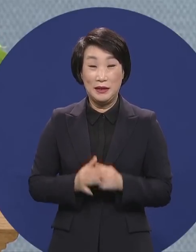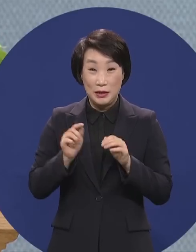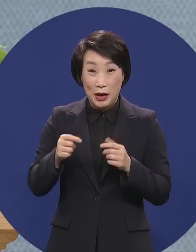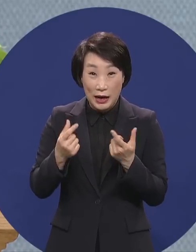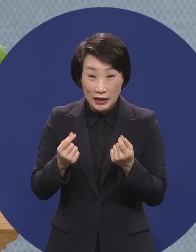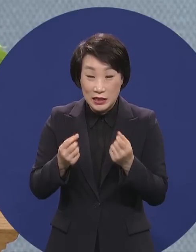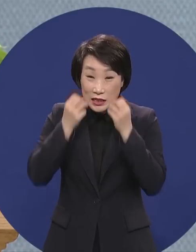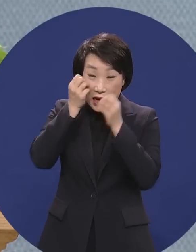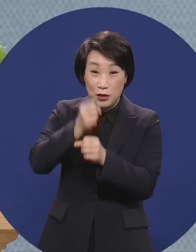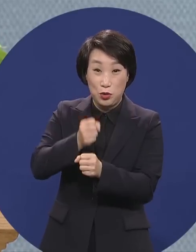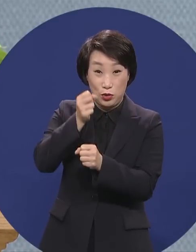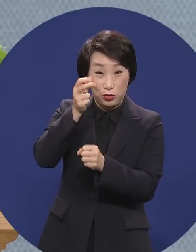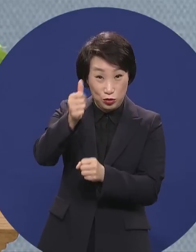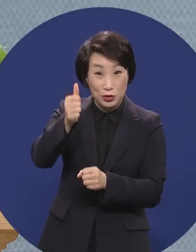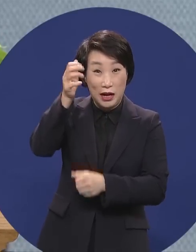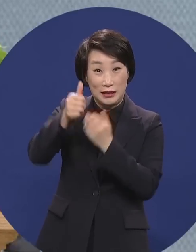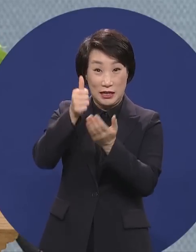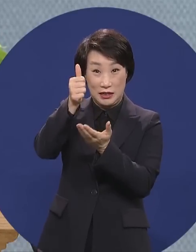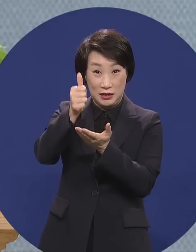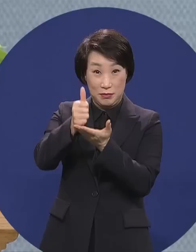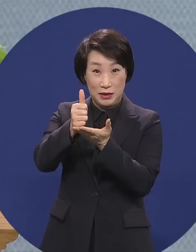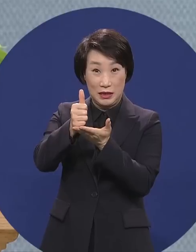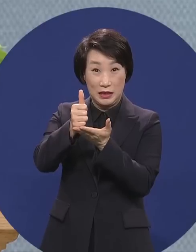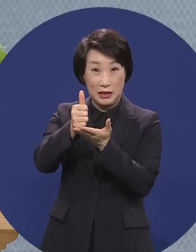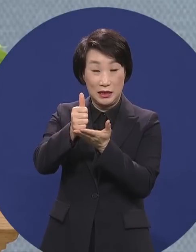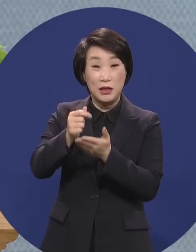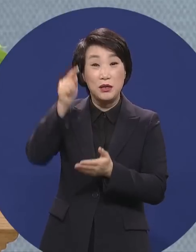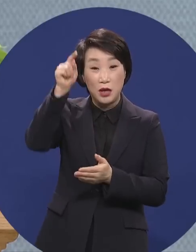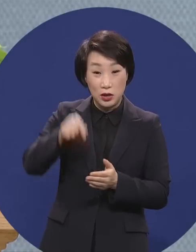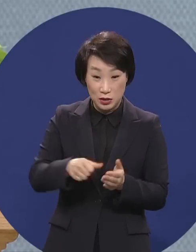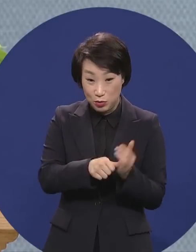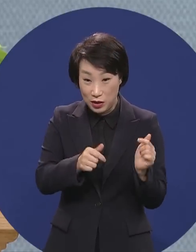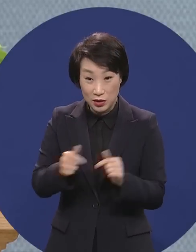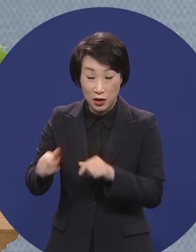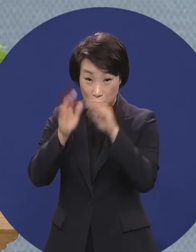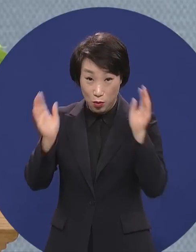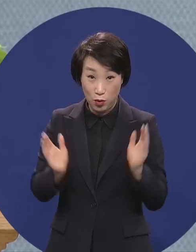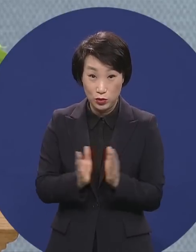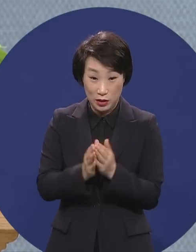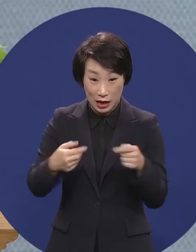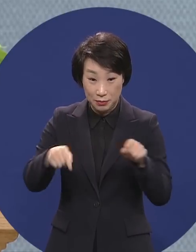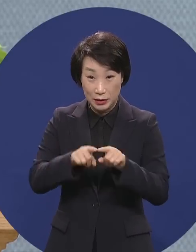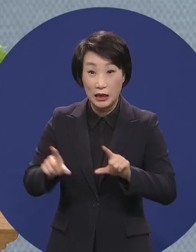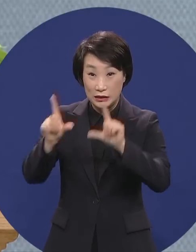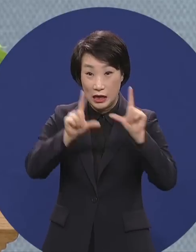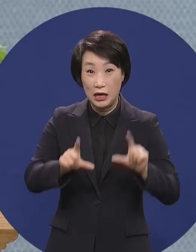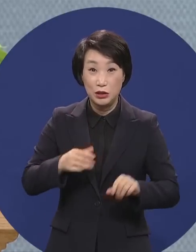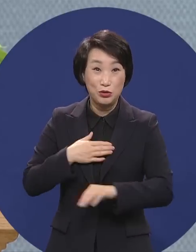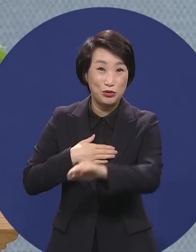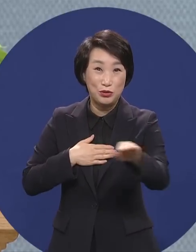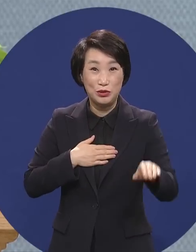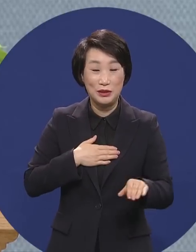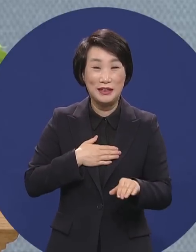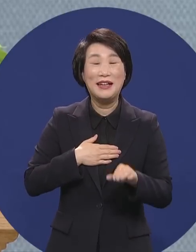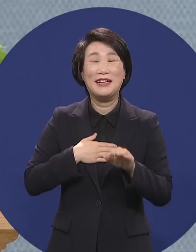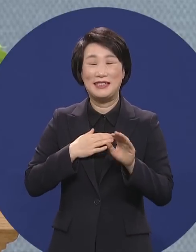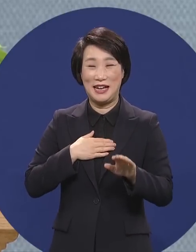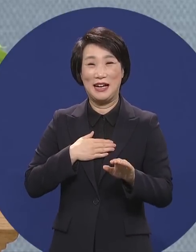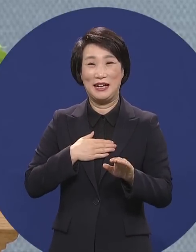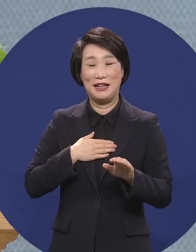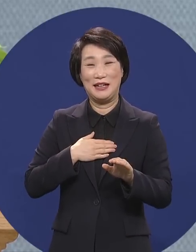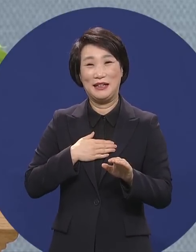이렇게 창조주 하나님께서는 천지 만물과 함께 살아갈 모든